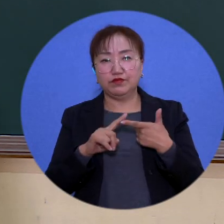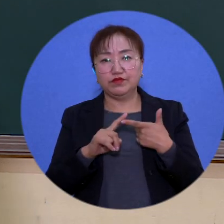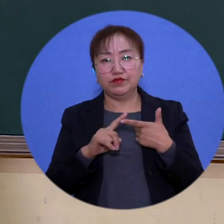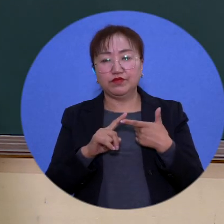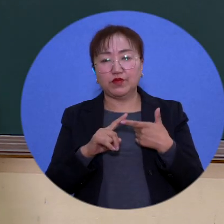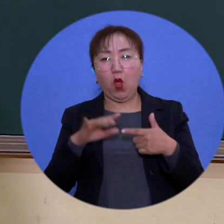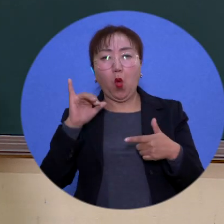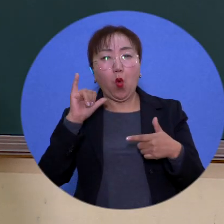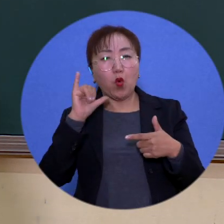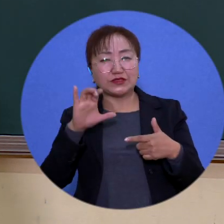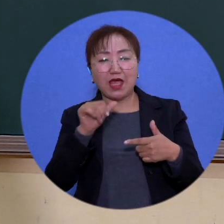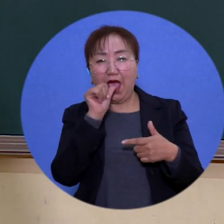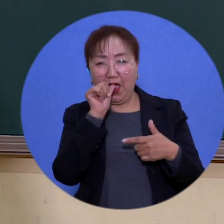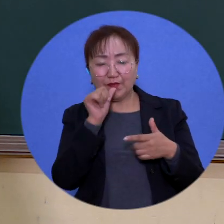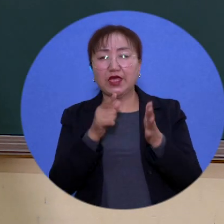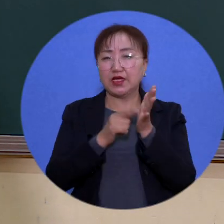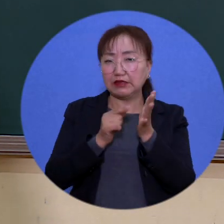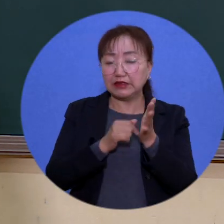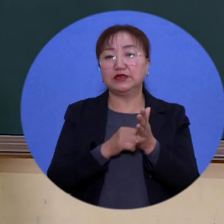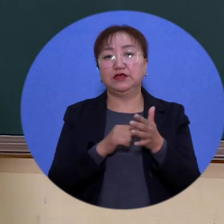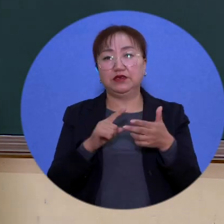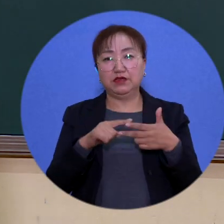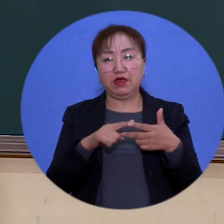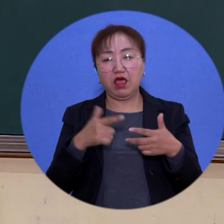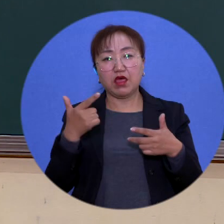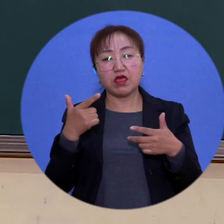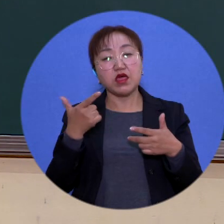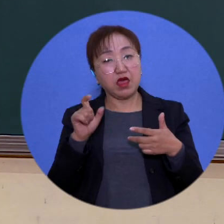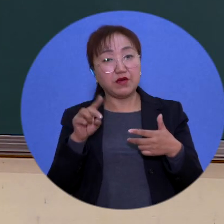གཁི སྤྱེད ཕྱི ཡགས ཁེད ནས དག ཁེད ཁེད ཁེ ཁེད